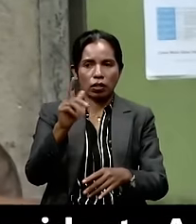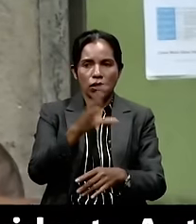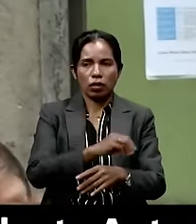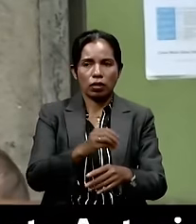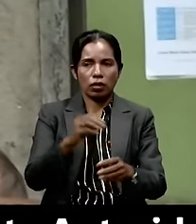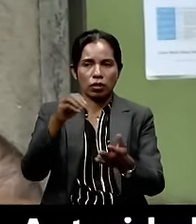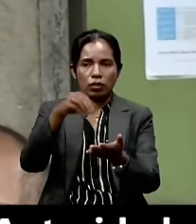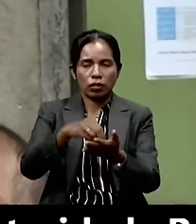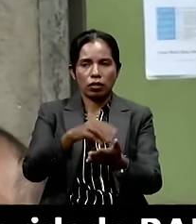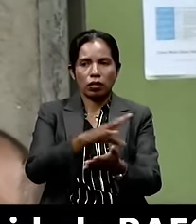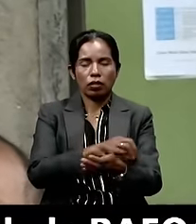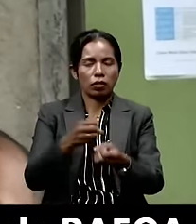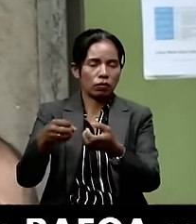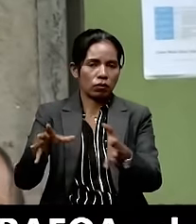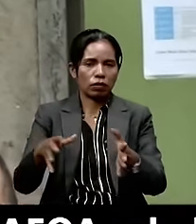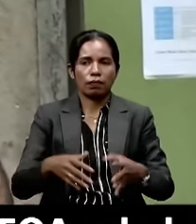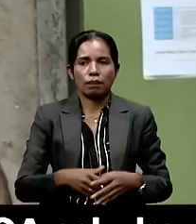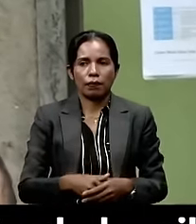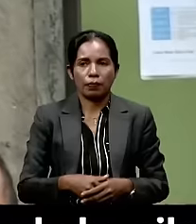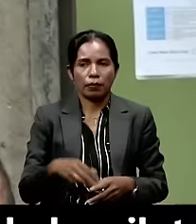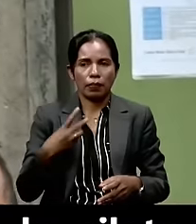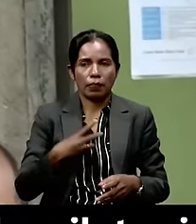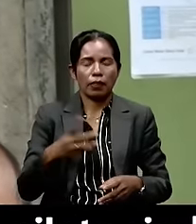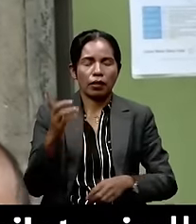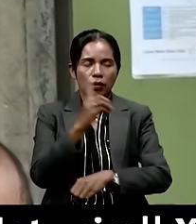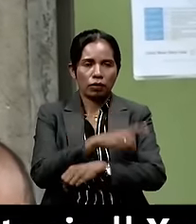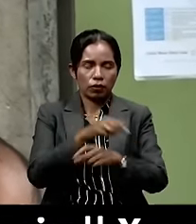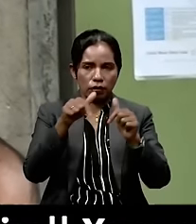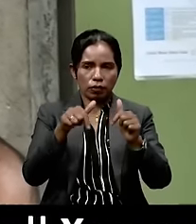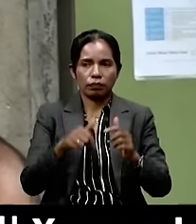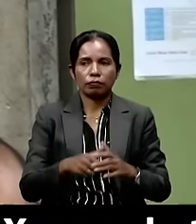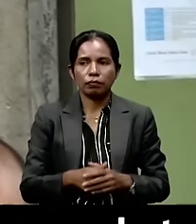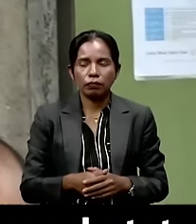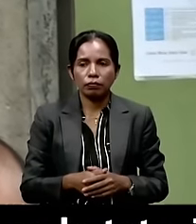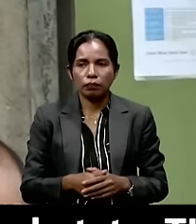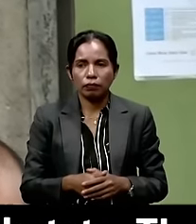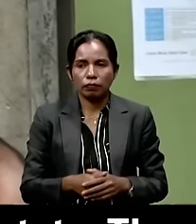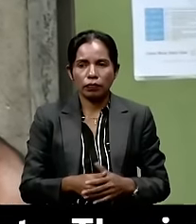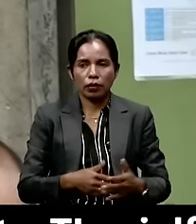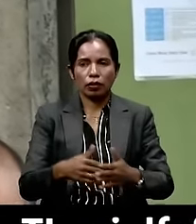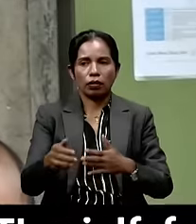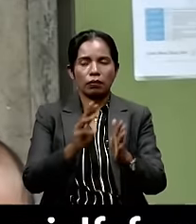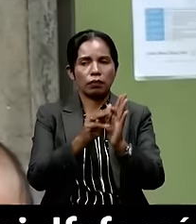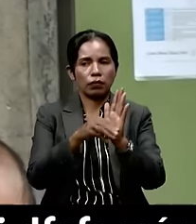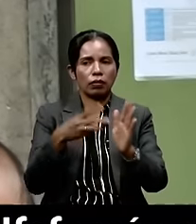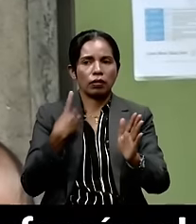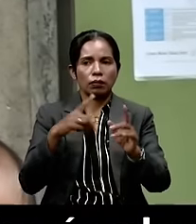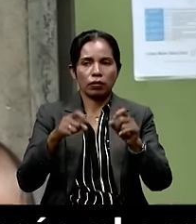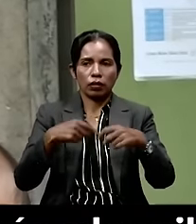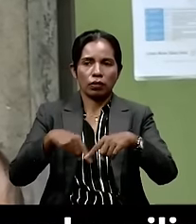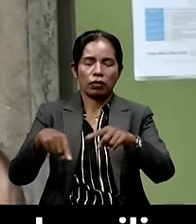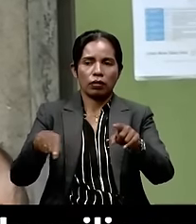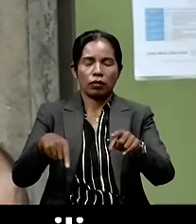tau ye lata ukos neva usi kel ne. Ami loro ni hane konta, bai bai ne ya mini tu ne lara ami tingi ser fila lima